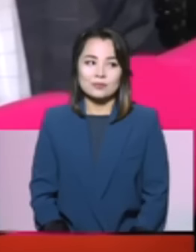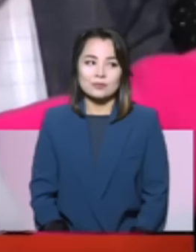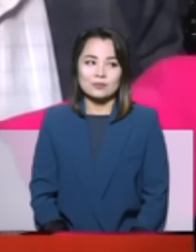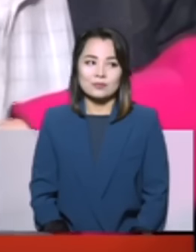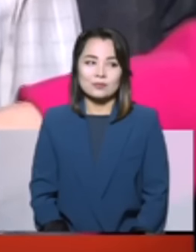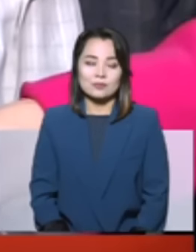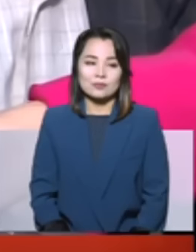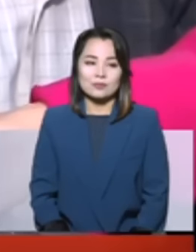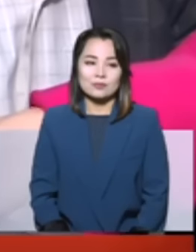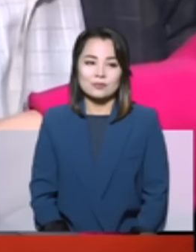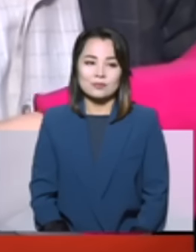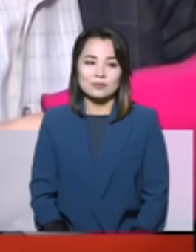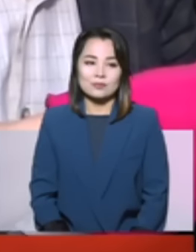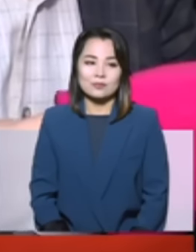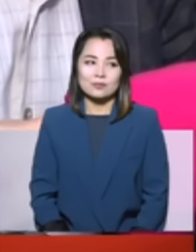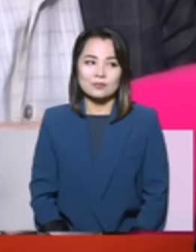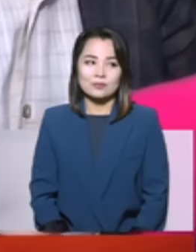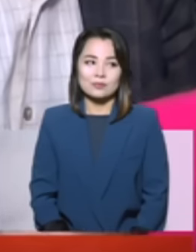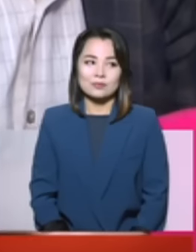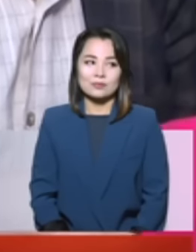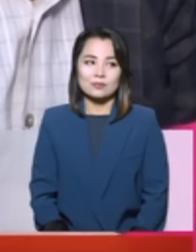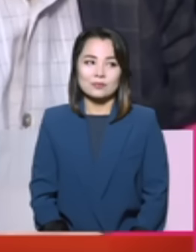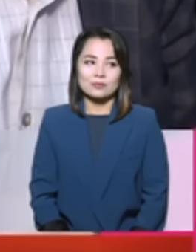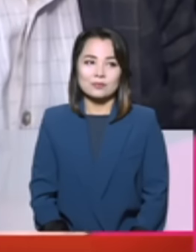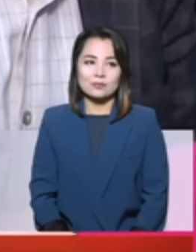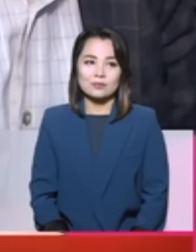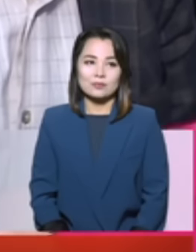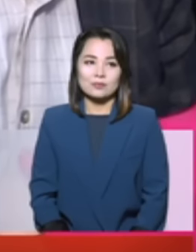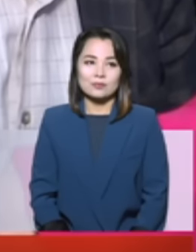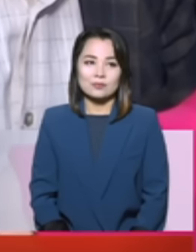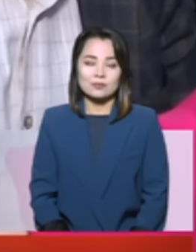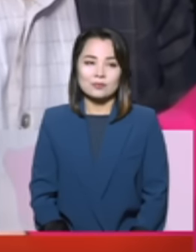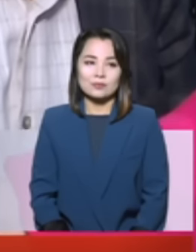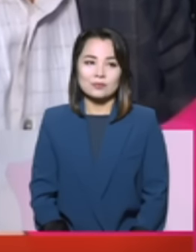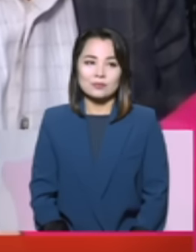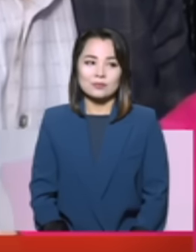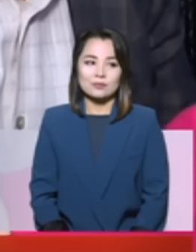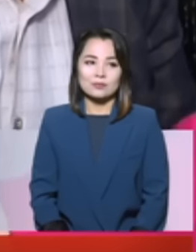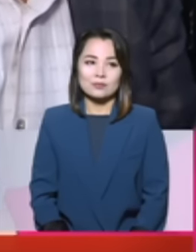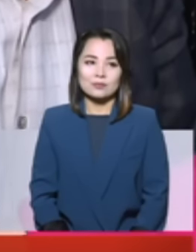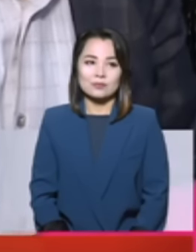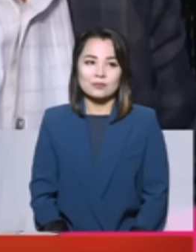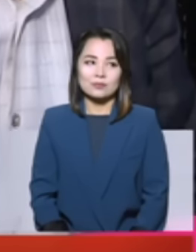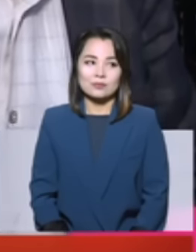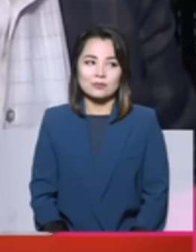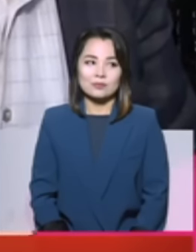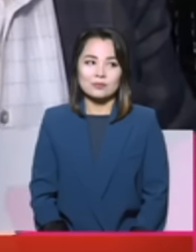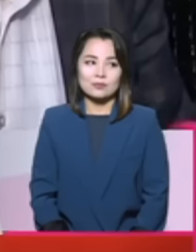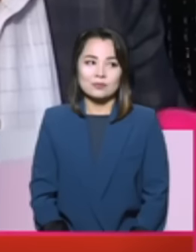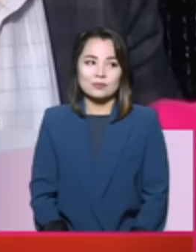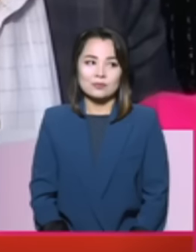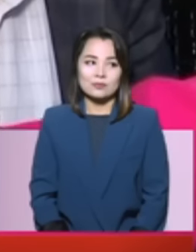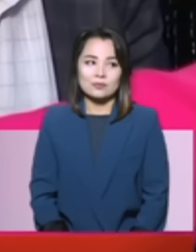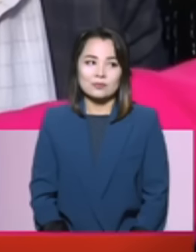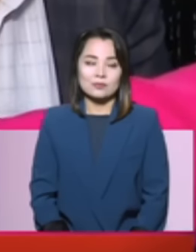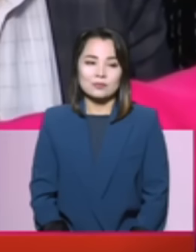Тамаша. Әсен пас болма әрнеге, өнер пас болсаң арқылан, сен де бір кірпіш дүниеге, тетеңін таппай бар қылан, қайрат